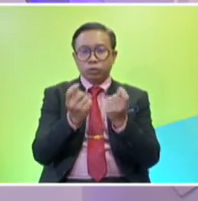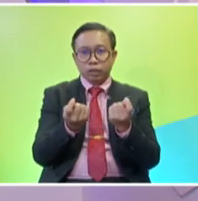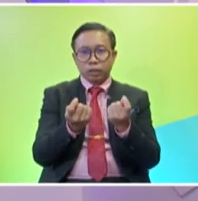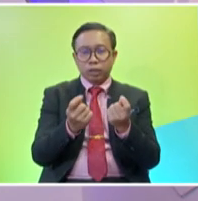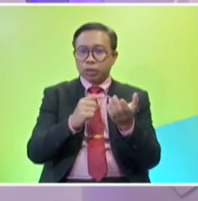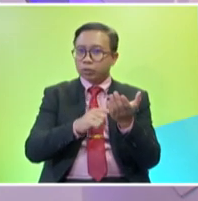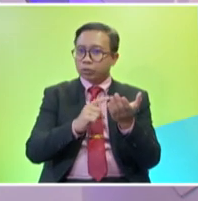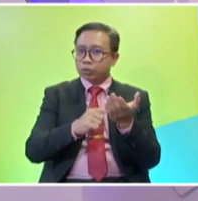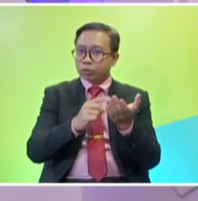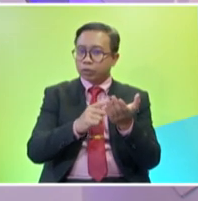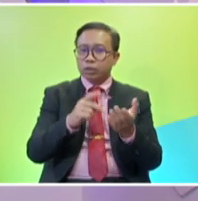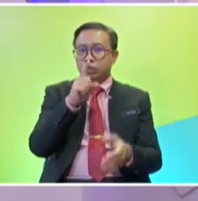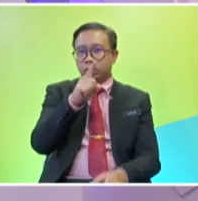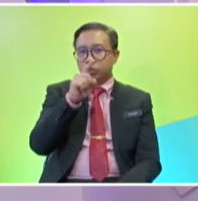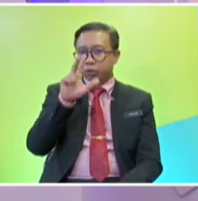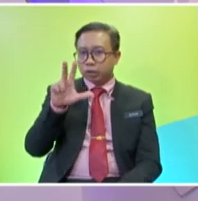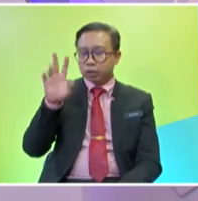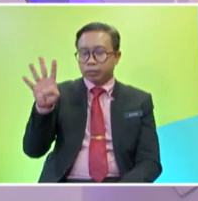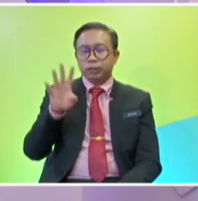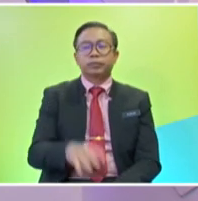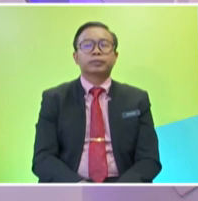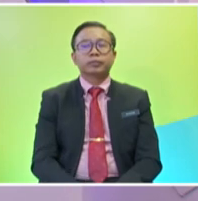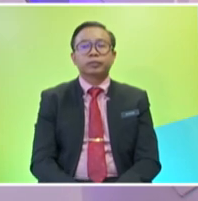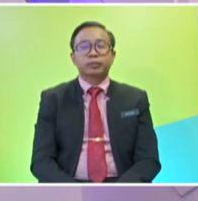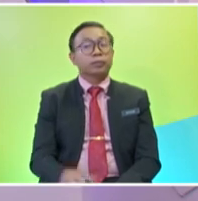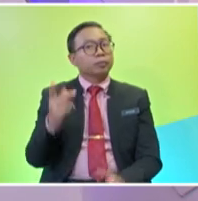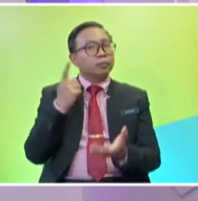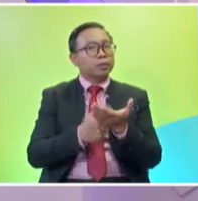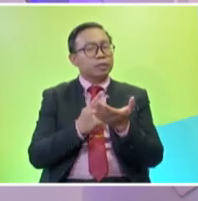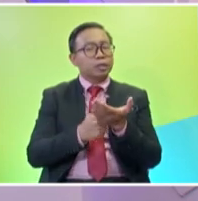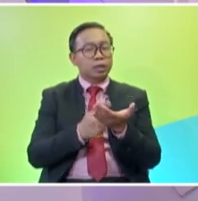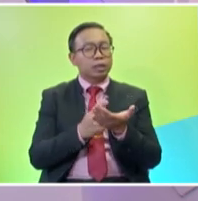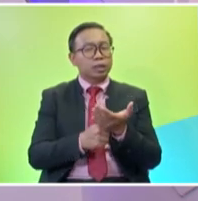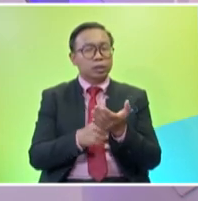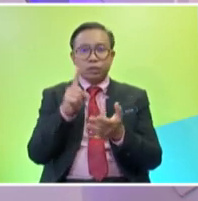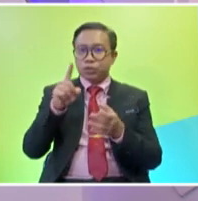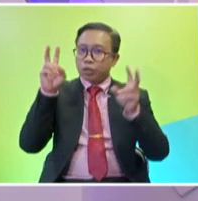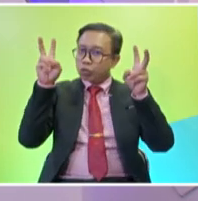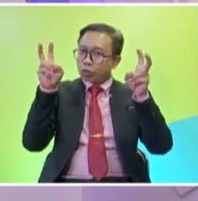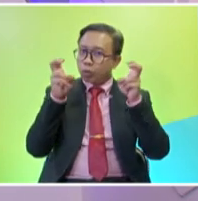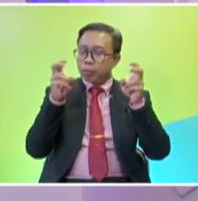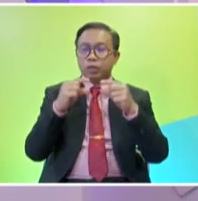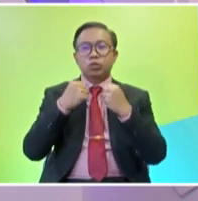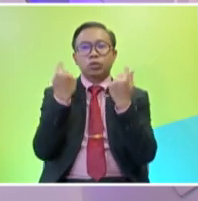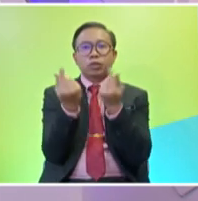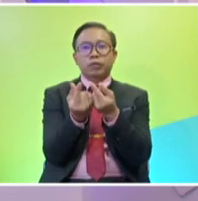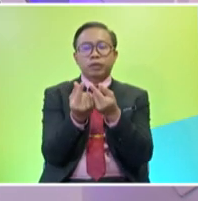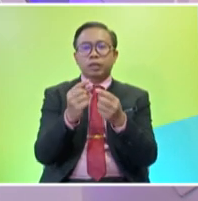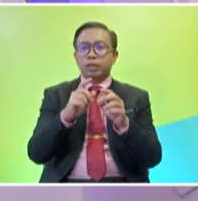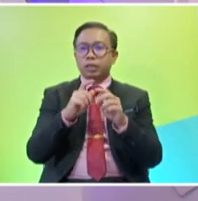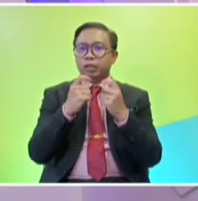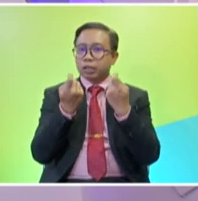134 So hari ini Irfan kita akan bincangkan salah satu topik geografi tingkatan 3